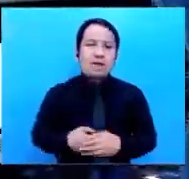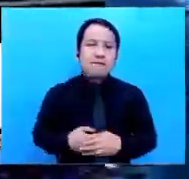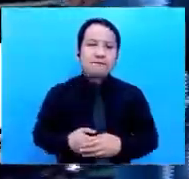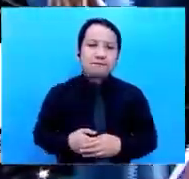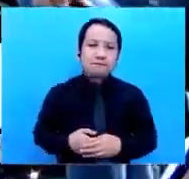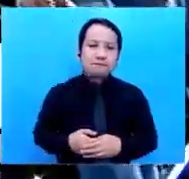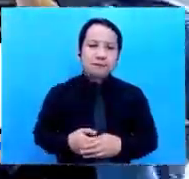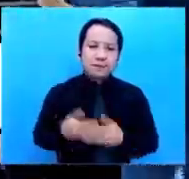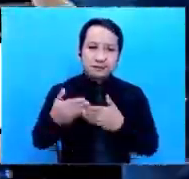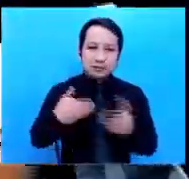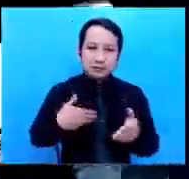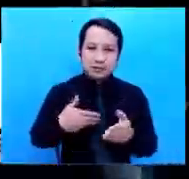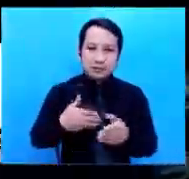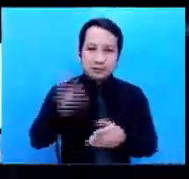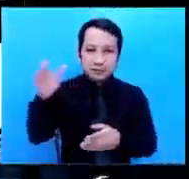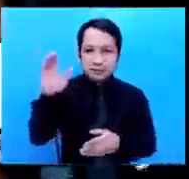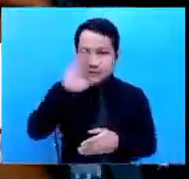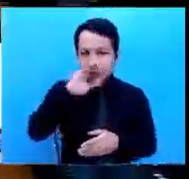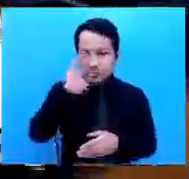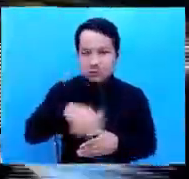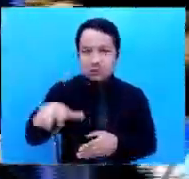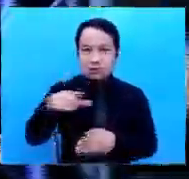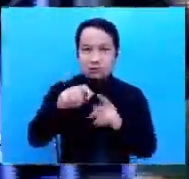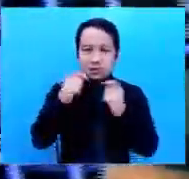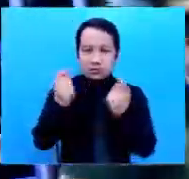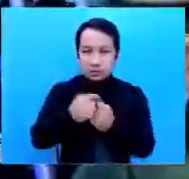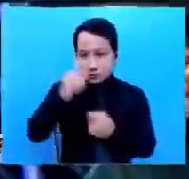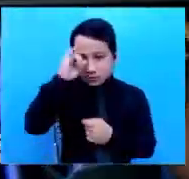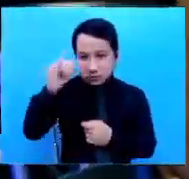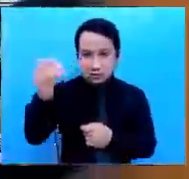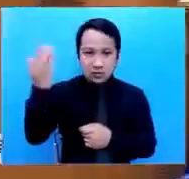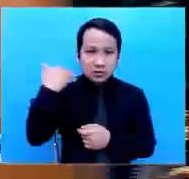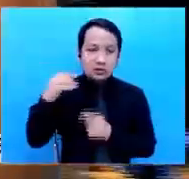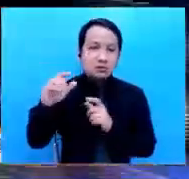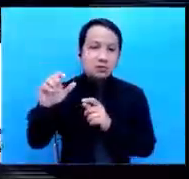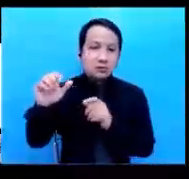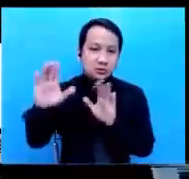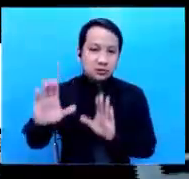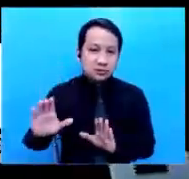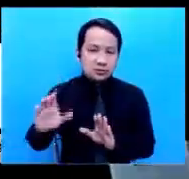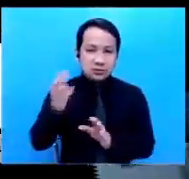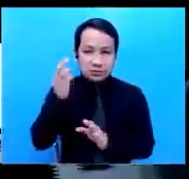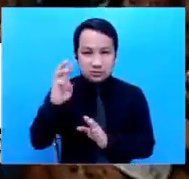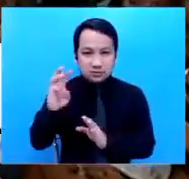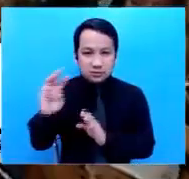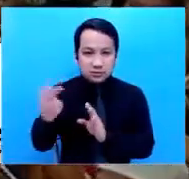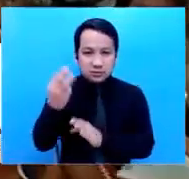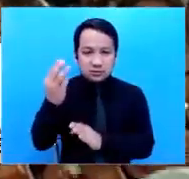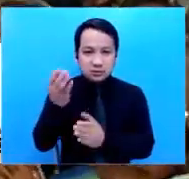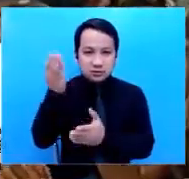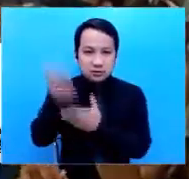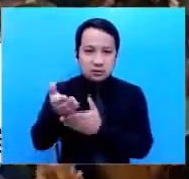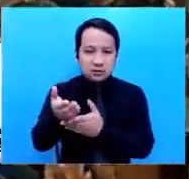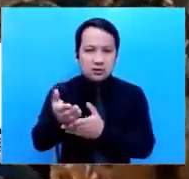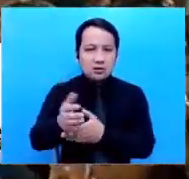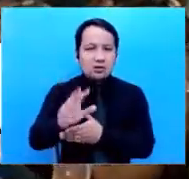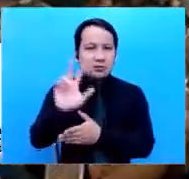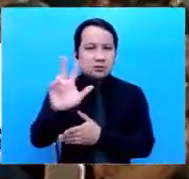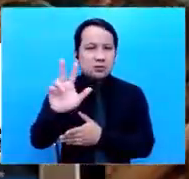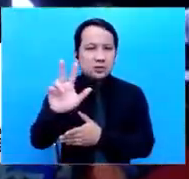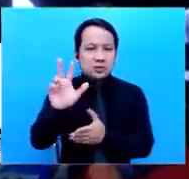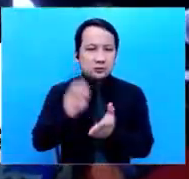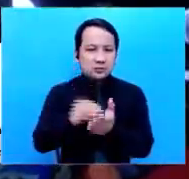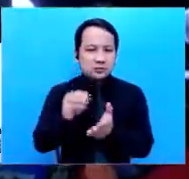Bago yan, nanuyo sa Cebu ang team Isko nitong weekend. Ito ang pang-anim niyang pagbisita sa probinsya na mahigit 3 milyong